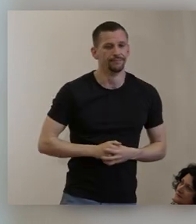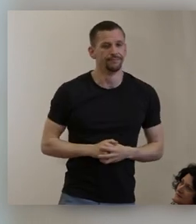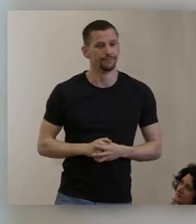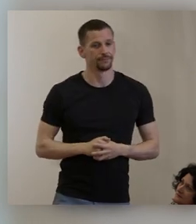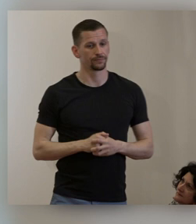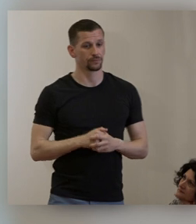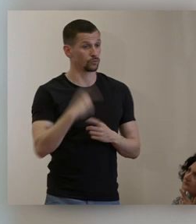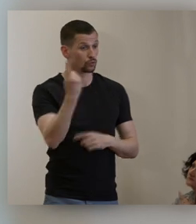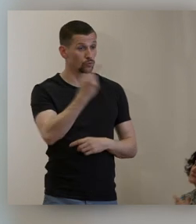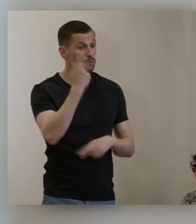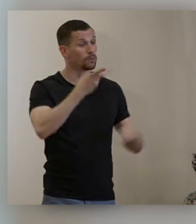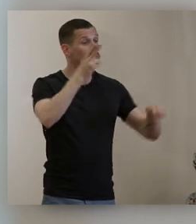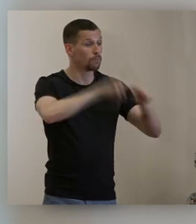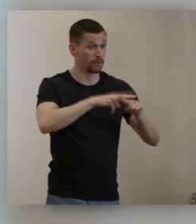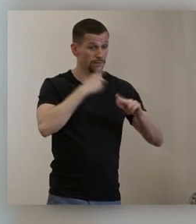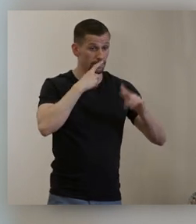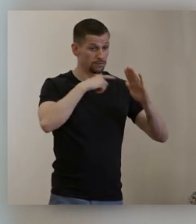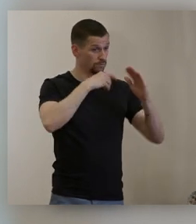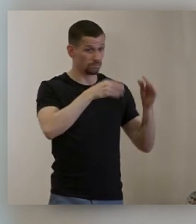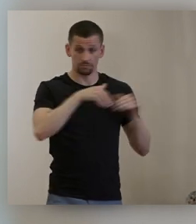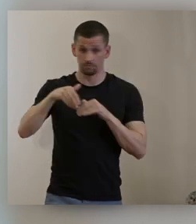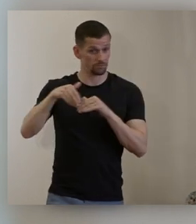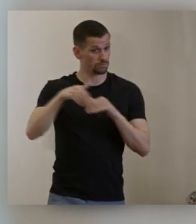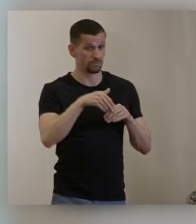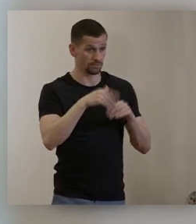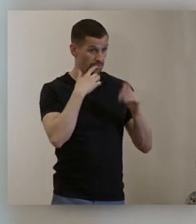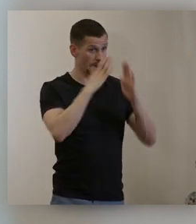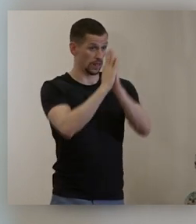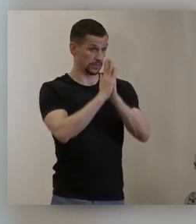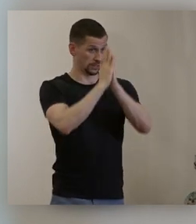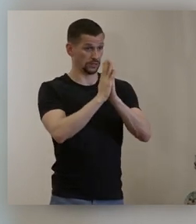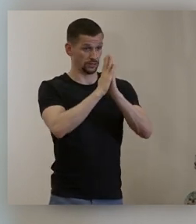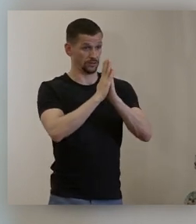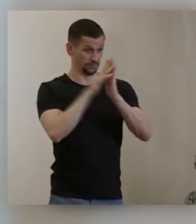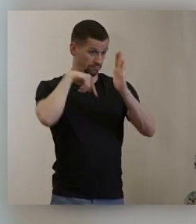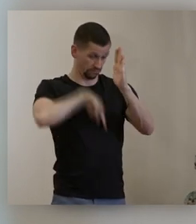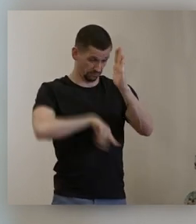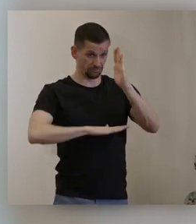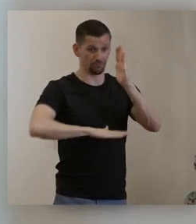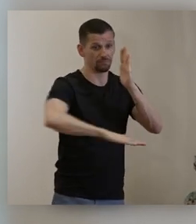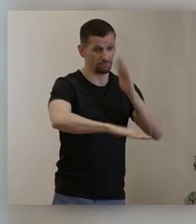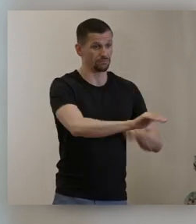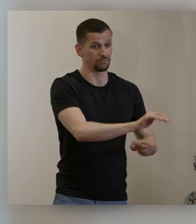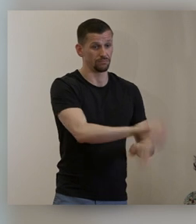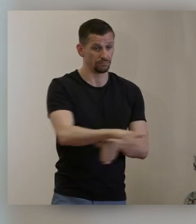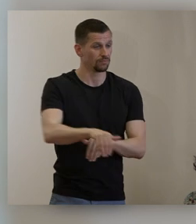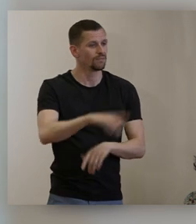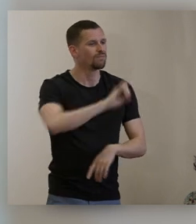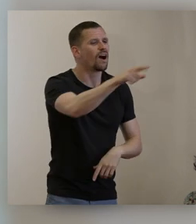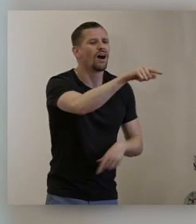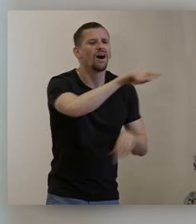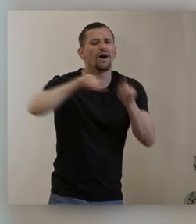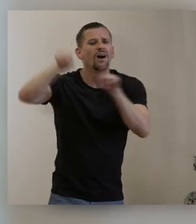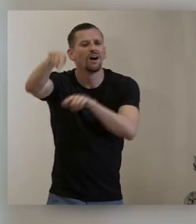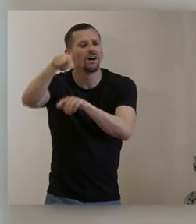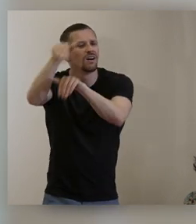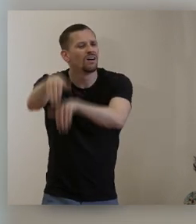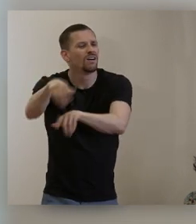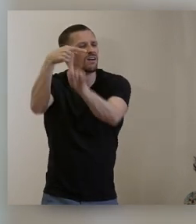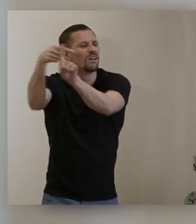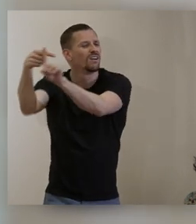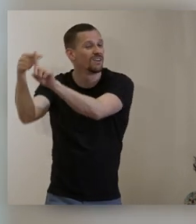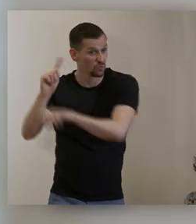voit ici, en fait, le lien très fort de ces esclaves avec la religion. Le moment est le moment du